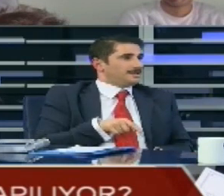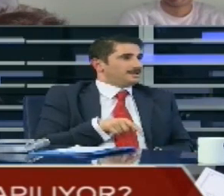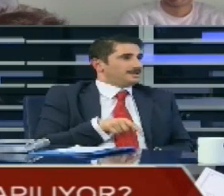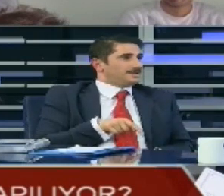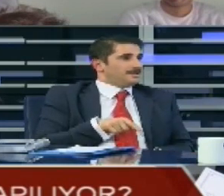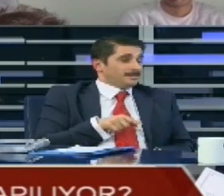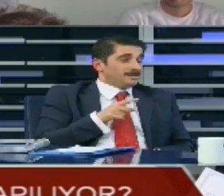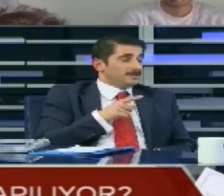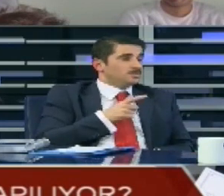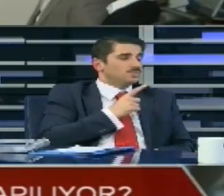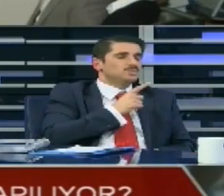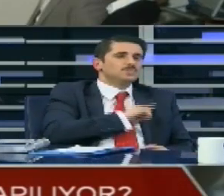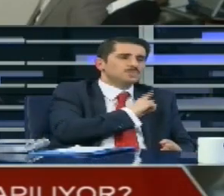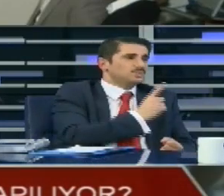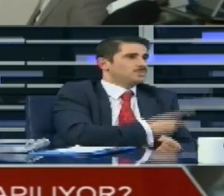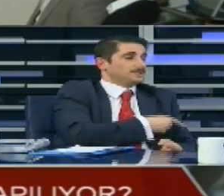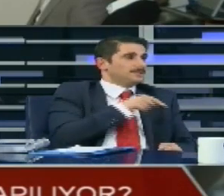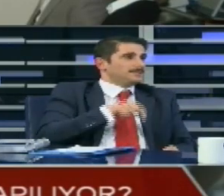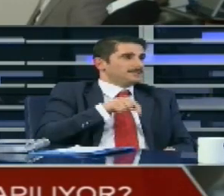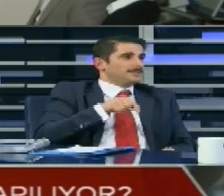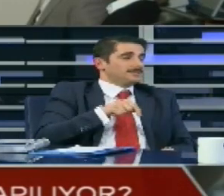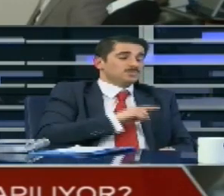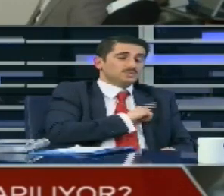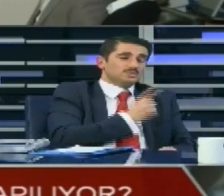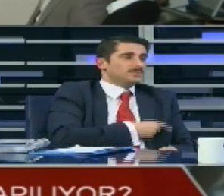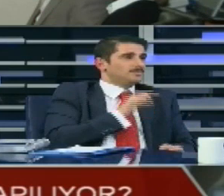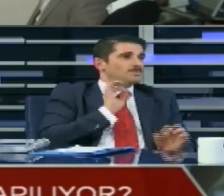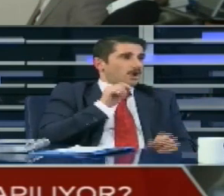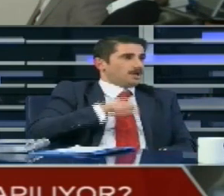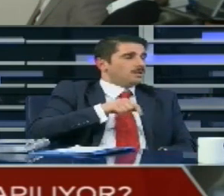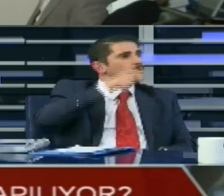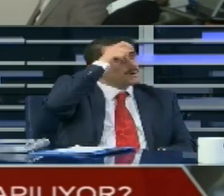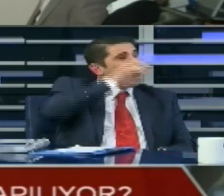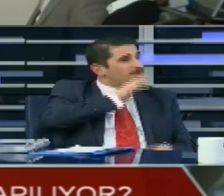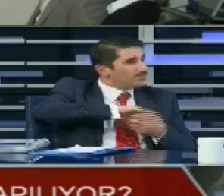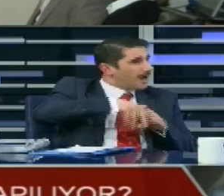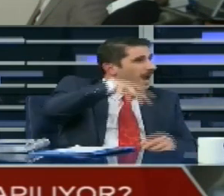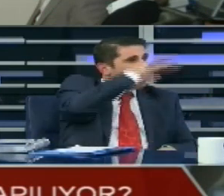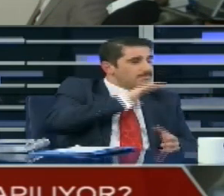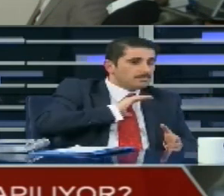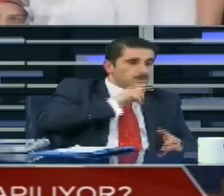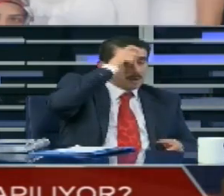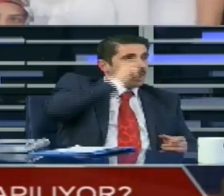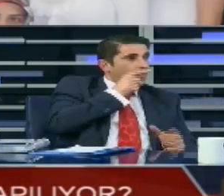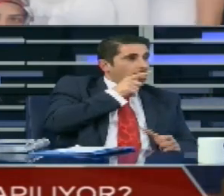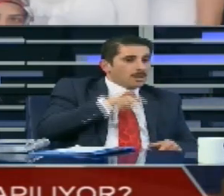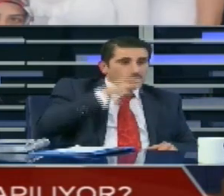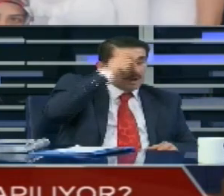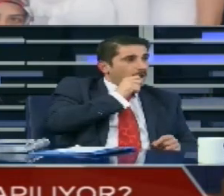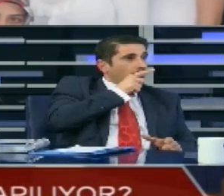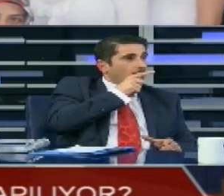bilenler olmuyorlar. Bunun için güçlü yarınları için, güçlü Türkiye için hepimiz hep